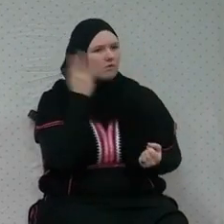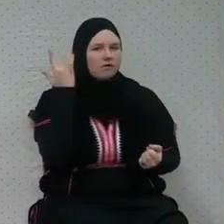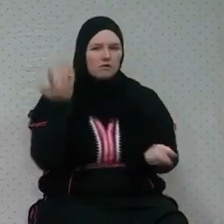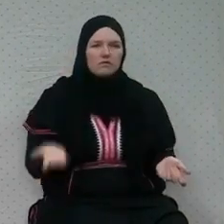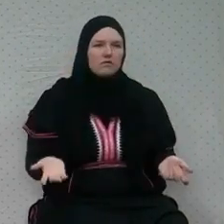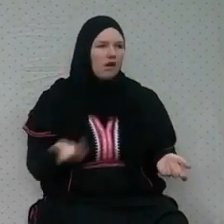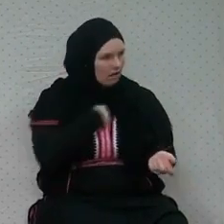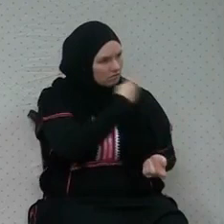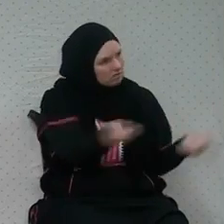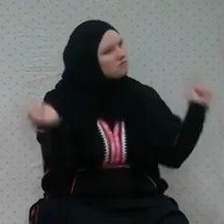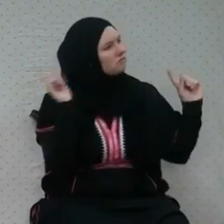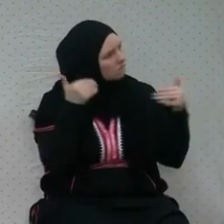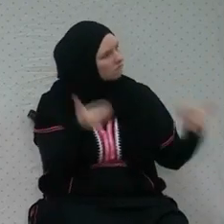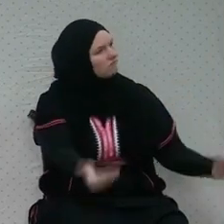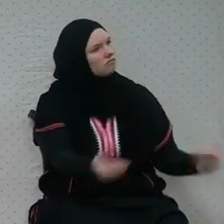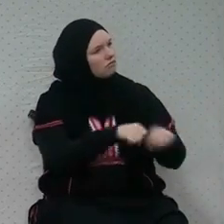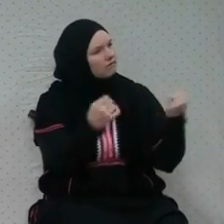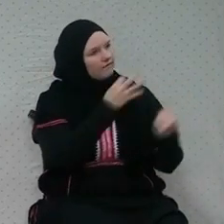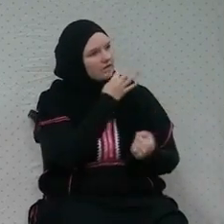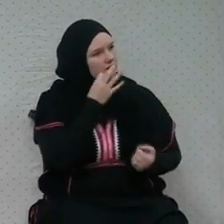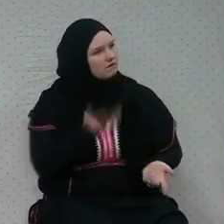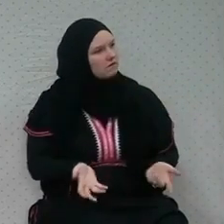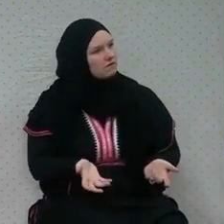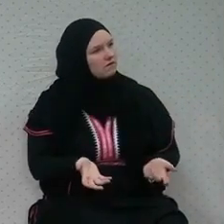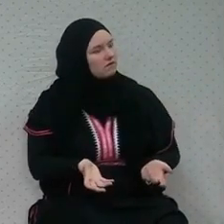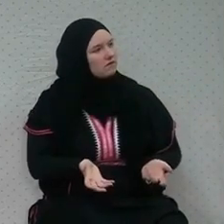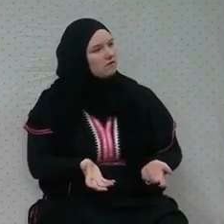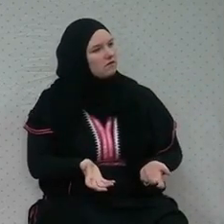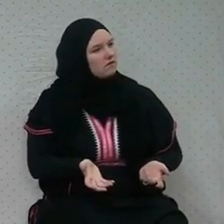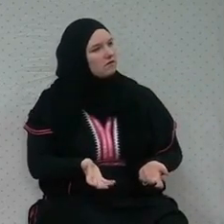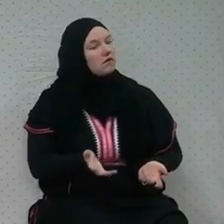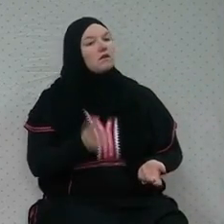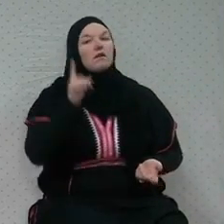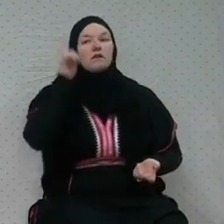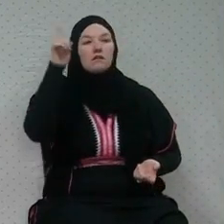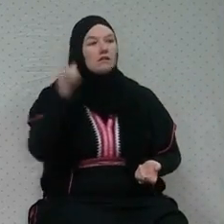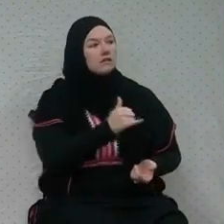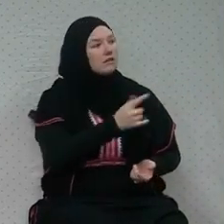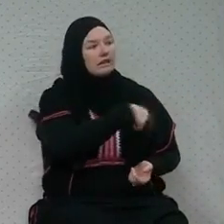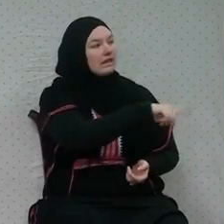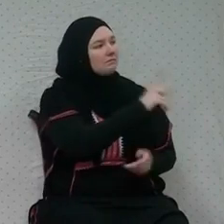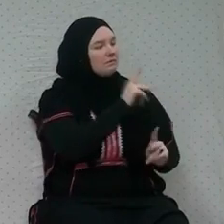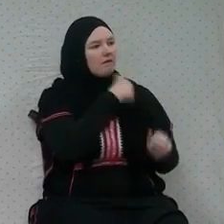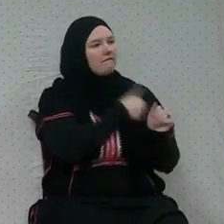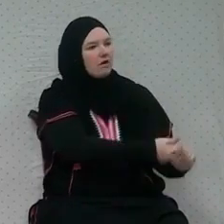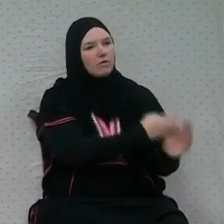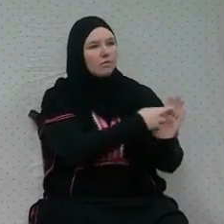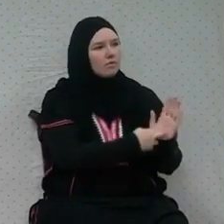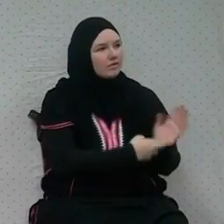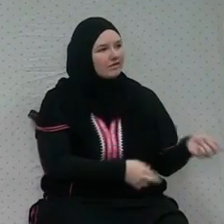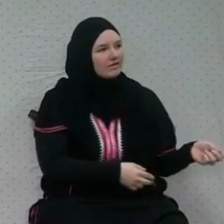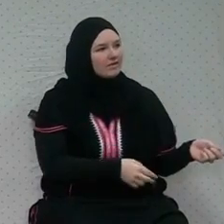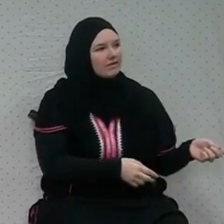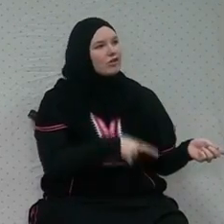الْعُصَىٰ أُولَٰئِكَ الْعُصَىٰ أُولَٰئِكَ الْعُصَىٰ. These are the disobedient one. You cannot and